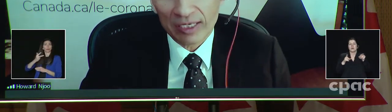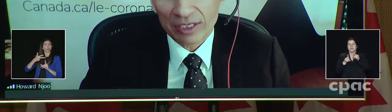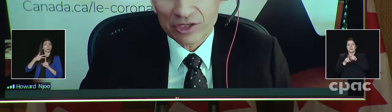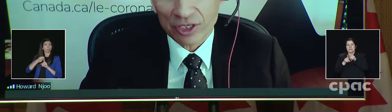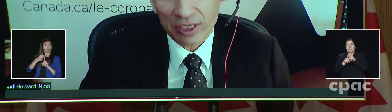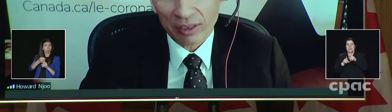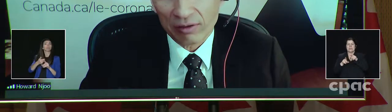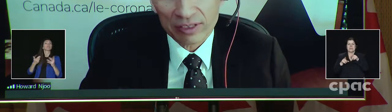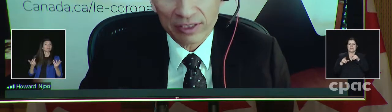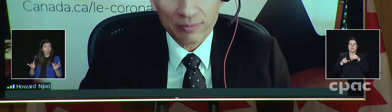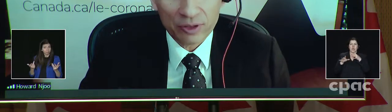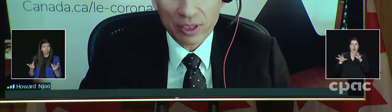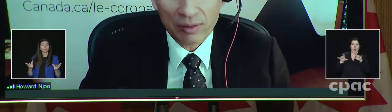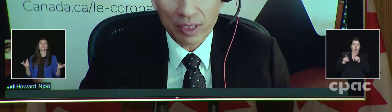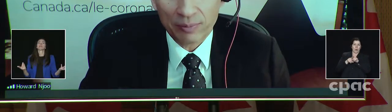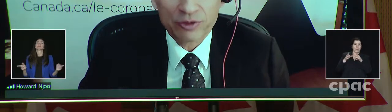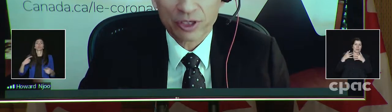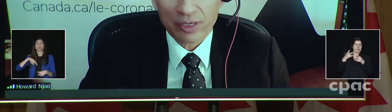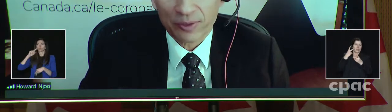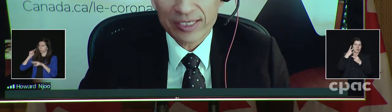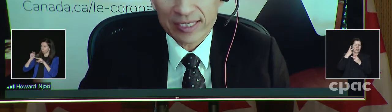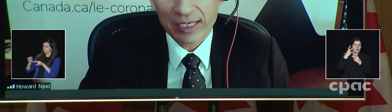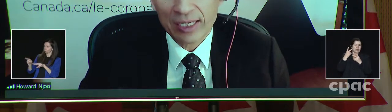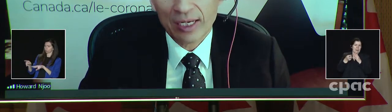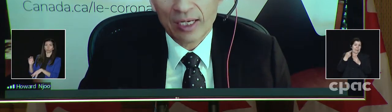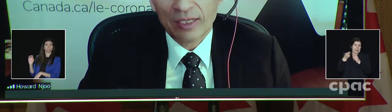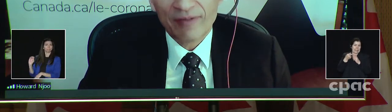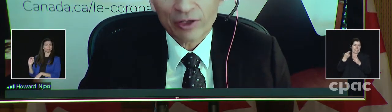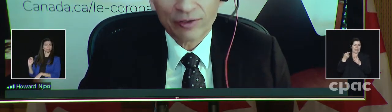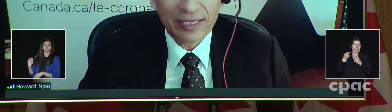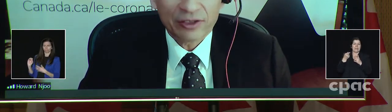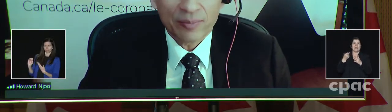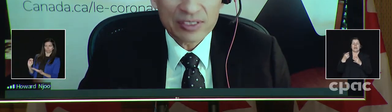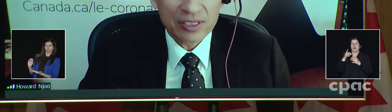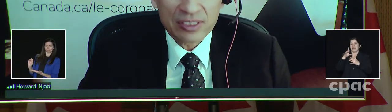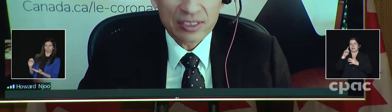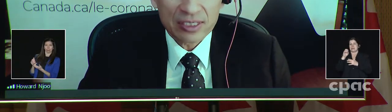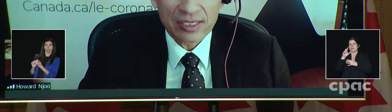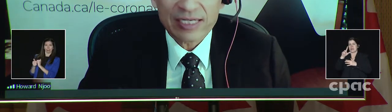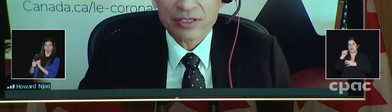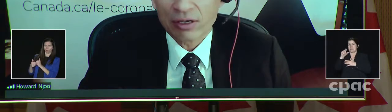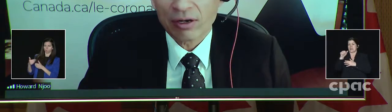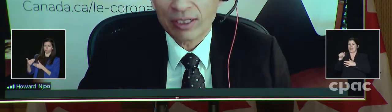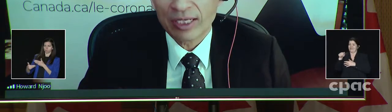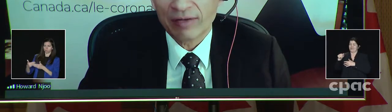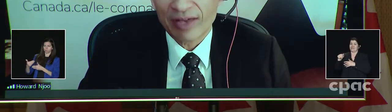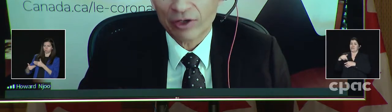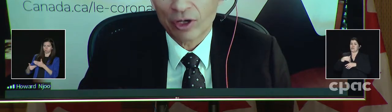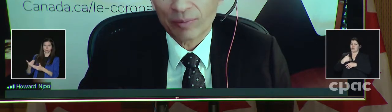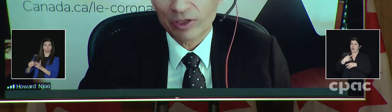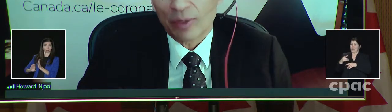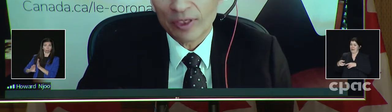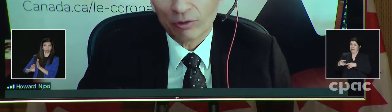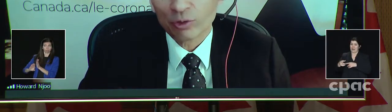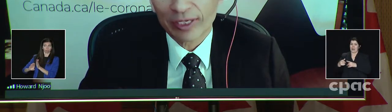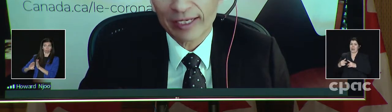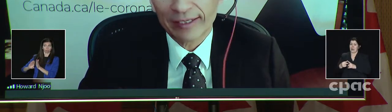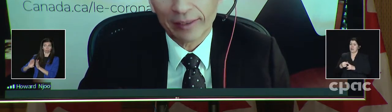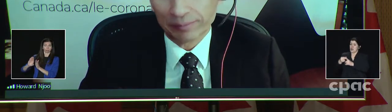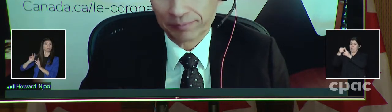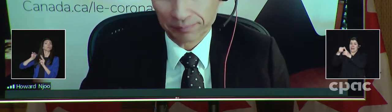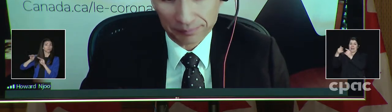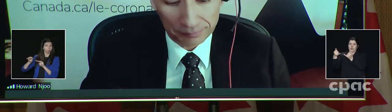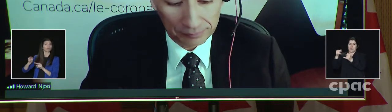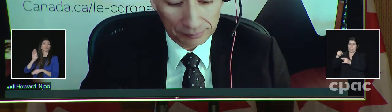a déjà constaté à plusieurs reprises, le variant Delta, parce que ça reste encore le variant prédominant au